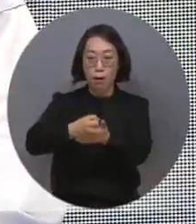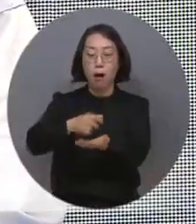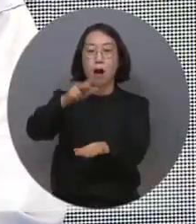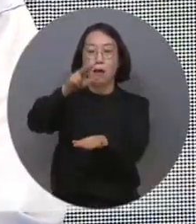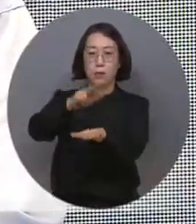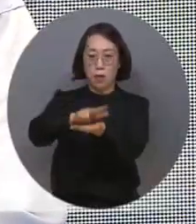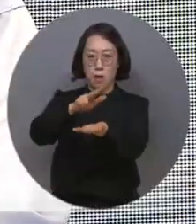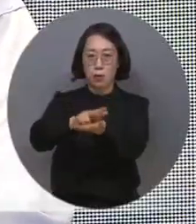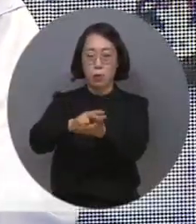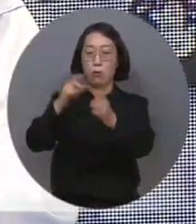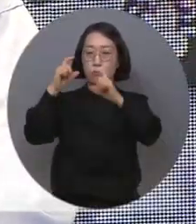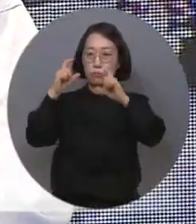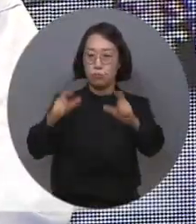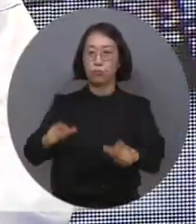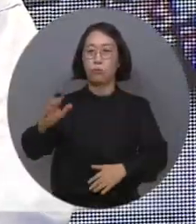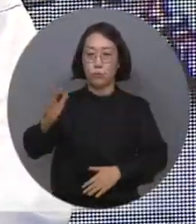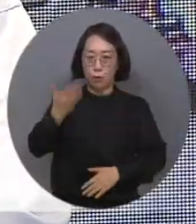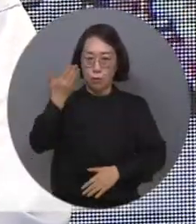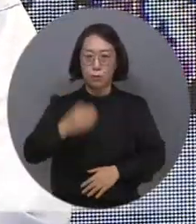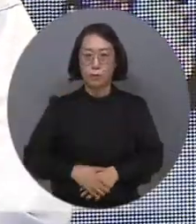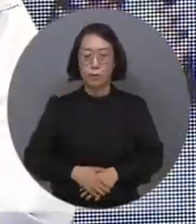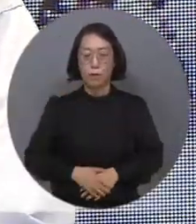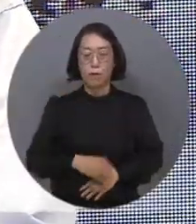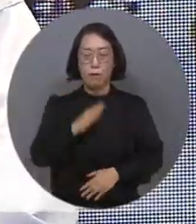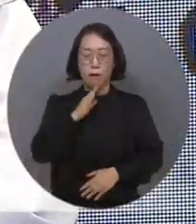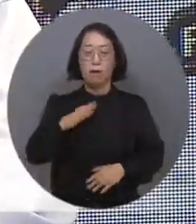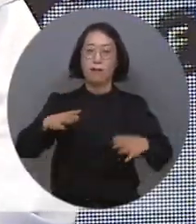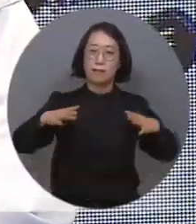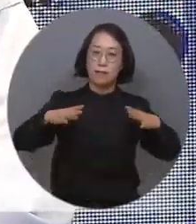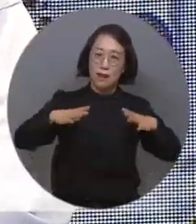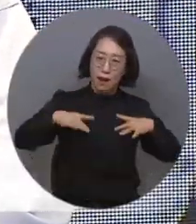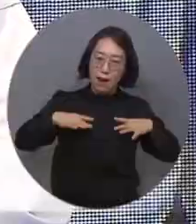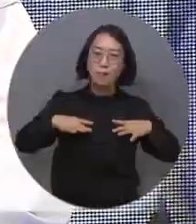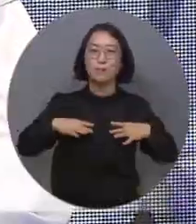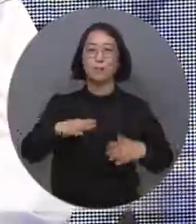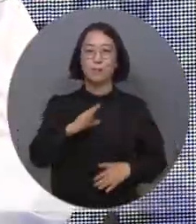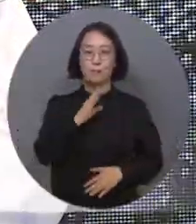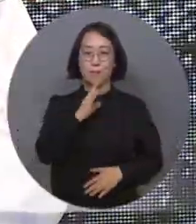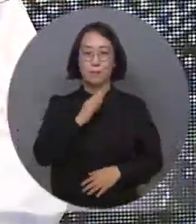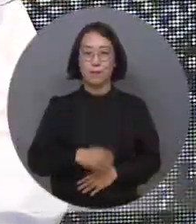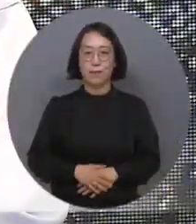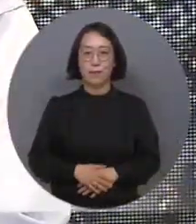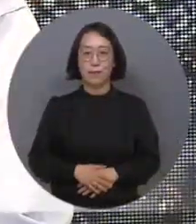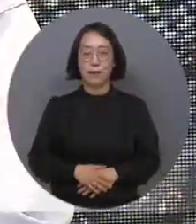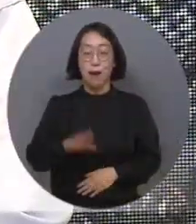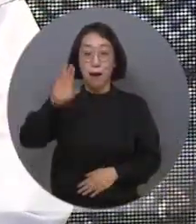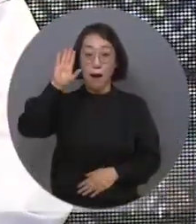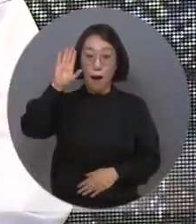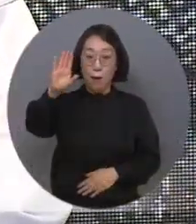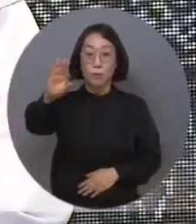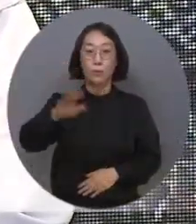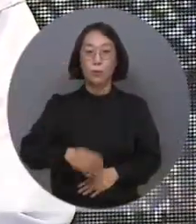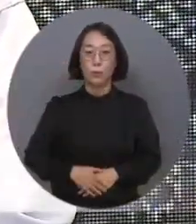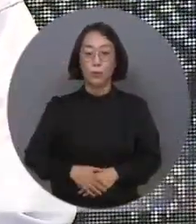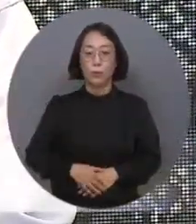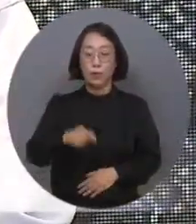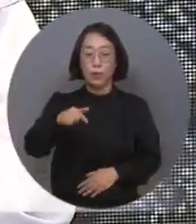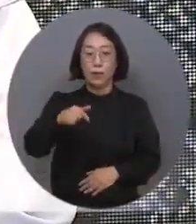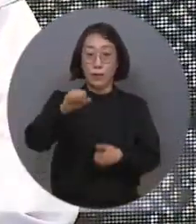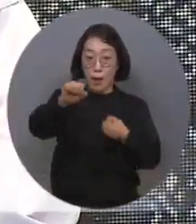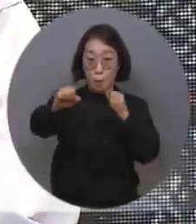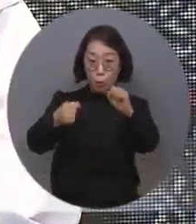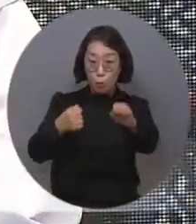통과하게 되었습니다. 정말 자랑스러운 일이었습니다. 앞으로 국기